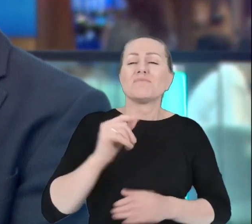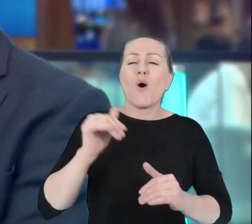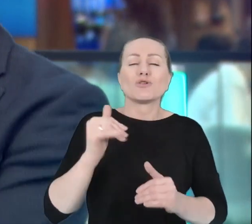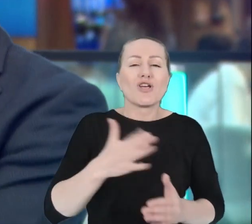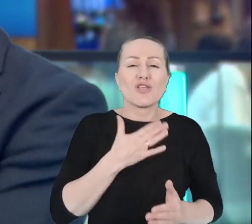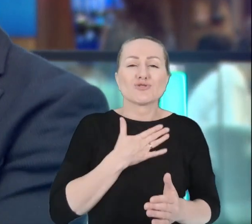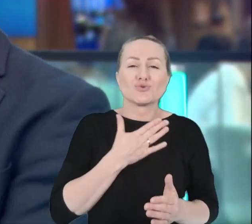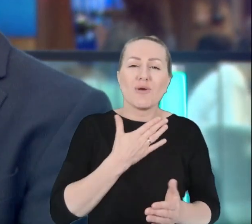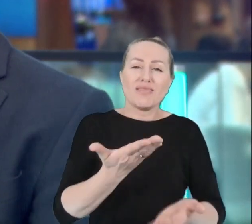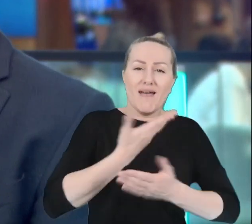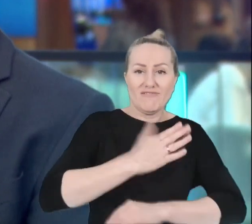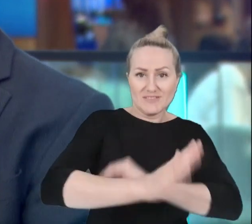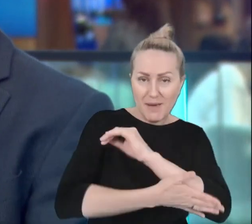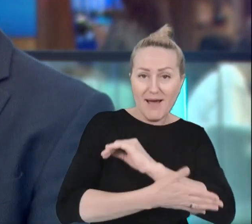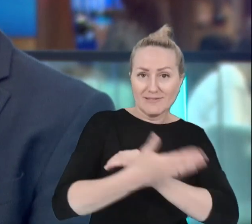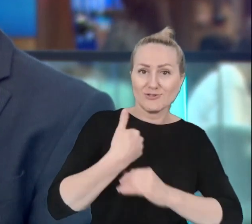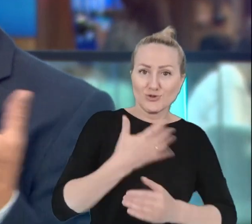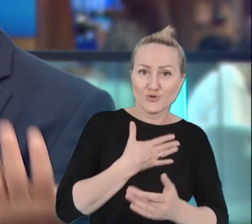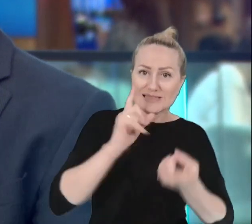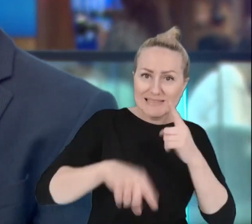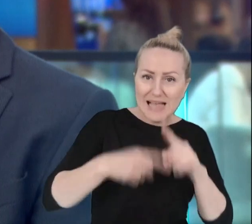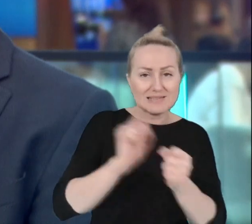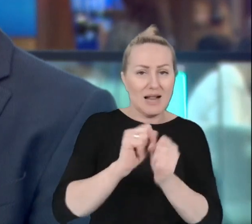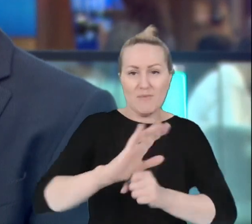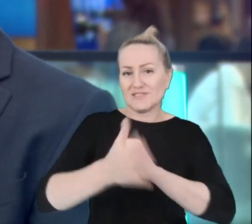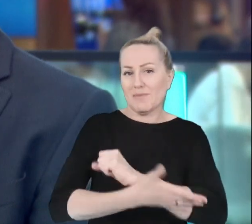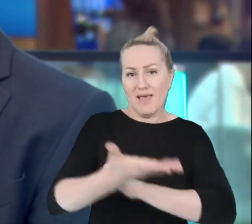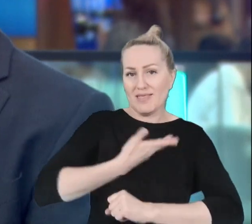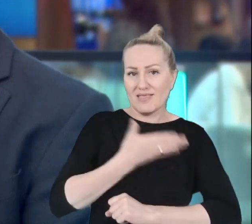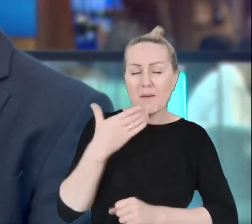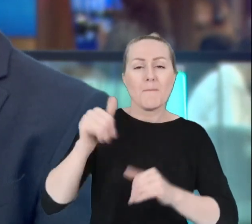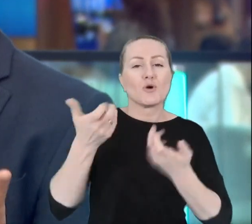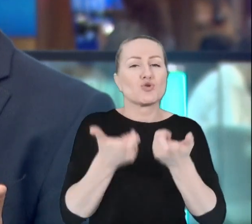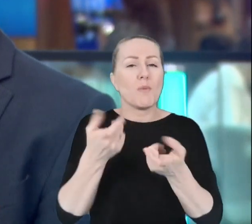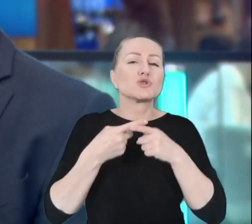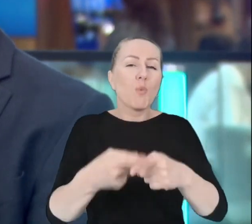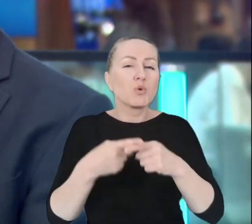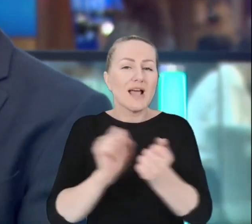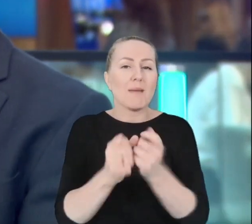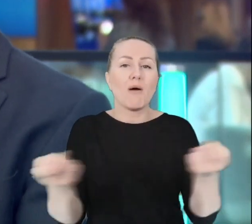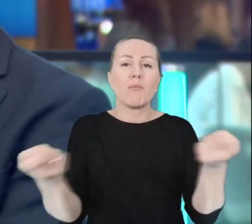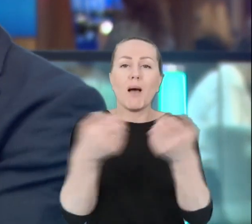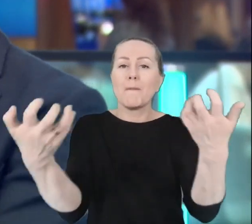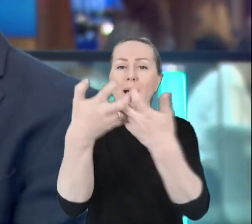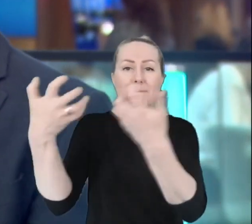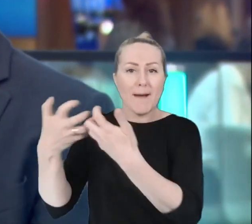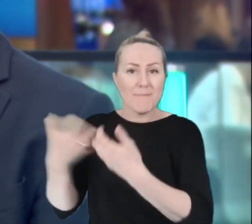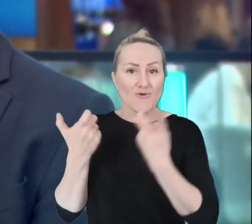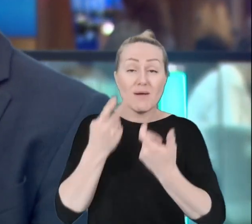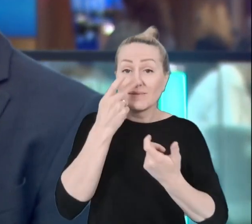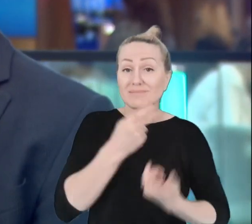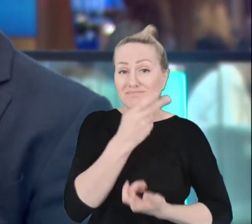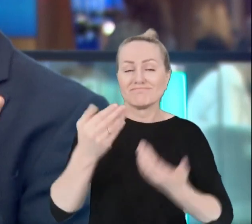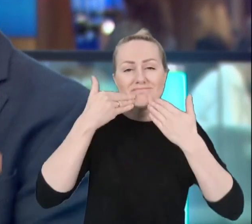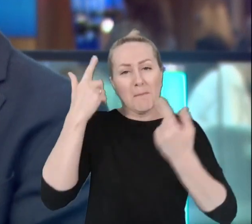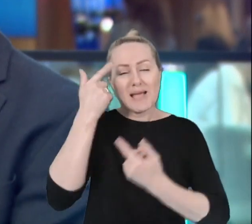nie. Oni tworzyli takie pomysły jak spółdzielnie, jakieś kooperatywy, różne rzeczy, bo sądzili, że to właśnie chroni nas przed tą